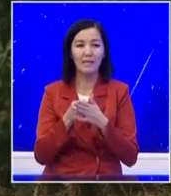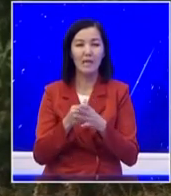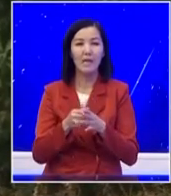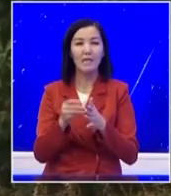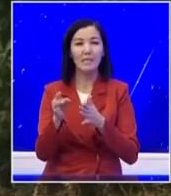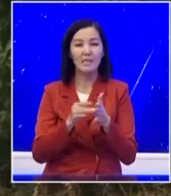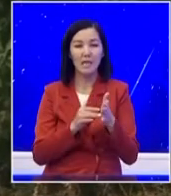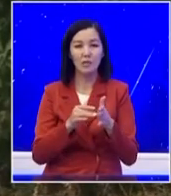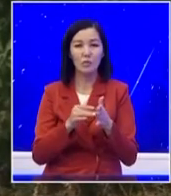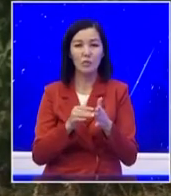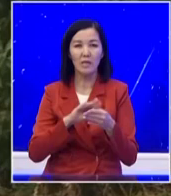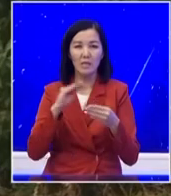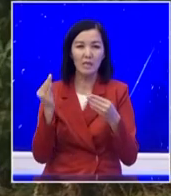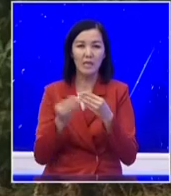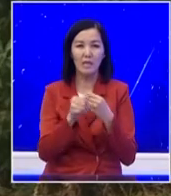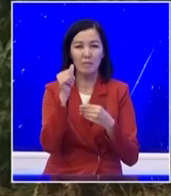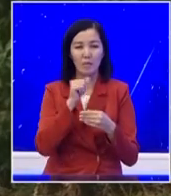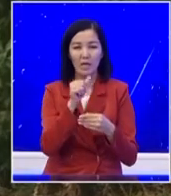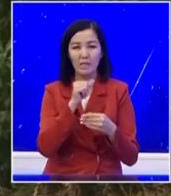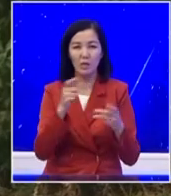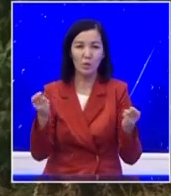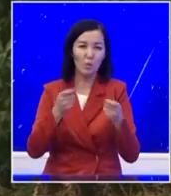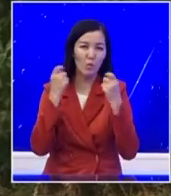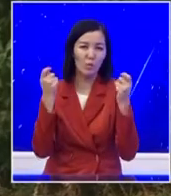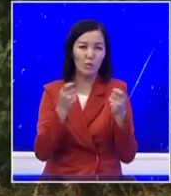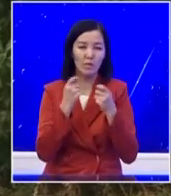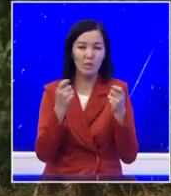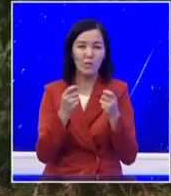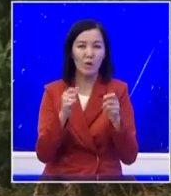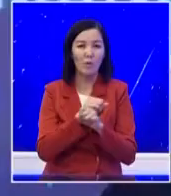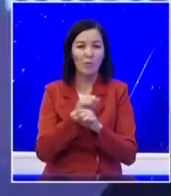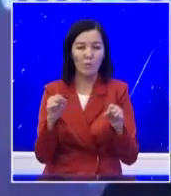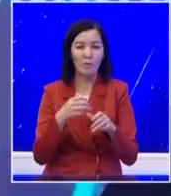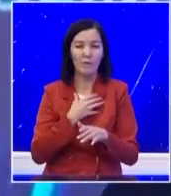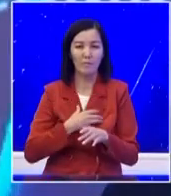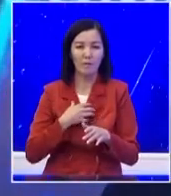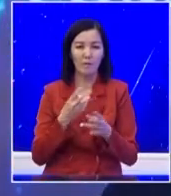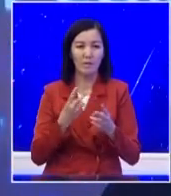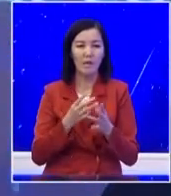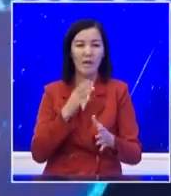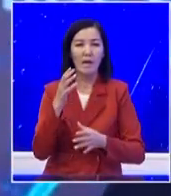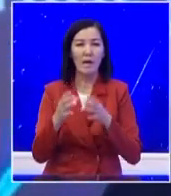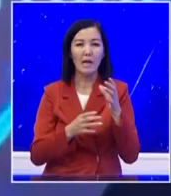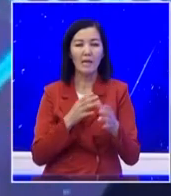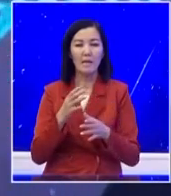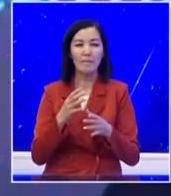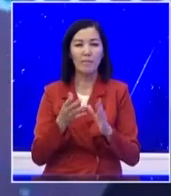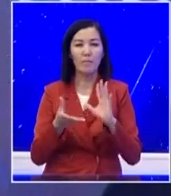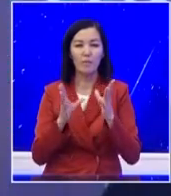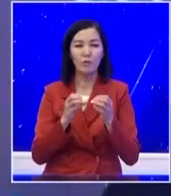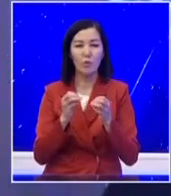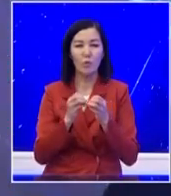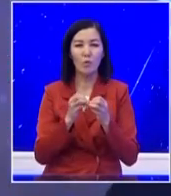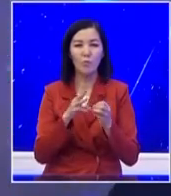кезінде тығылып той жасаудың азаймауы үкімет басындағыларды да алаңдатып отыр. Әлем бойынша бұл індетті 10 миллионнан астам